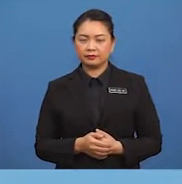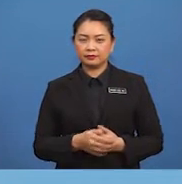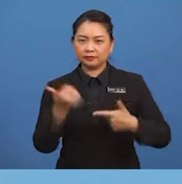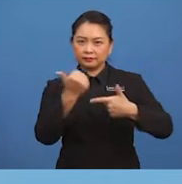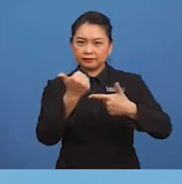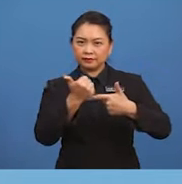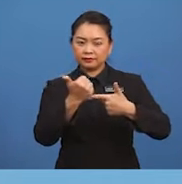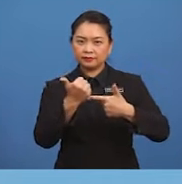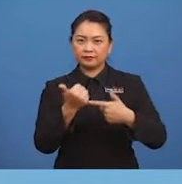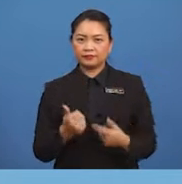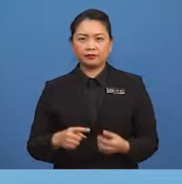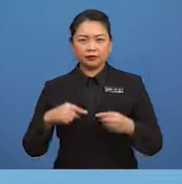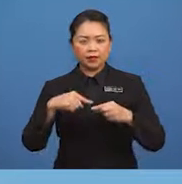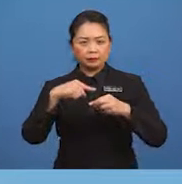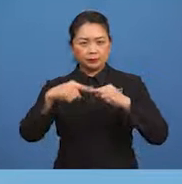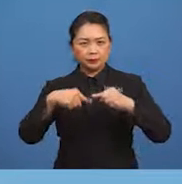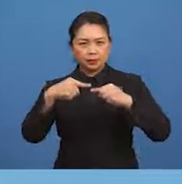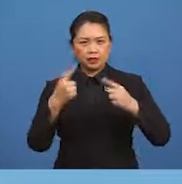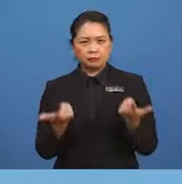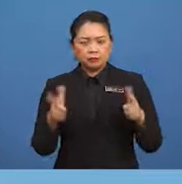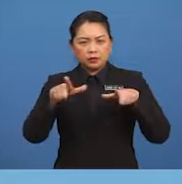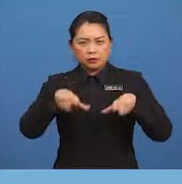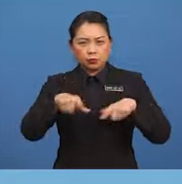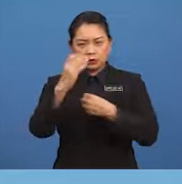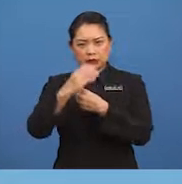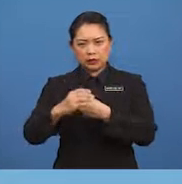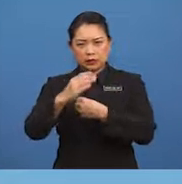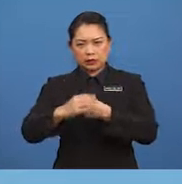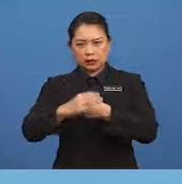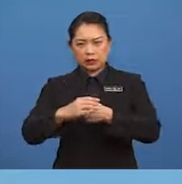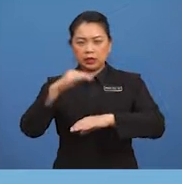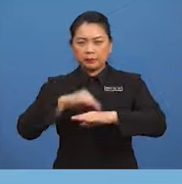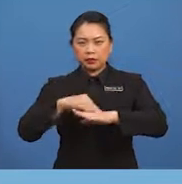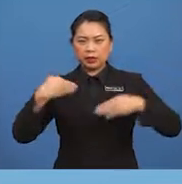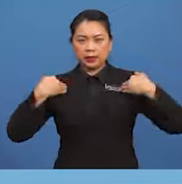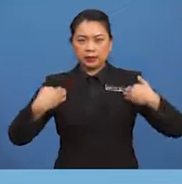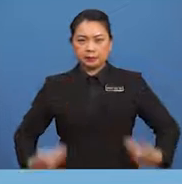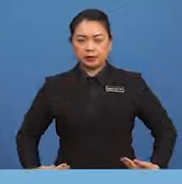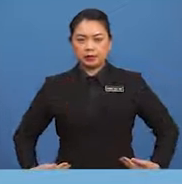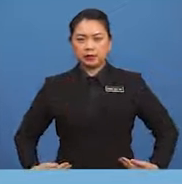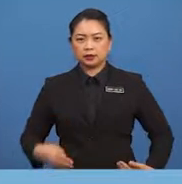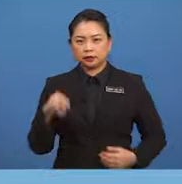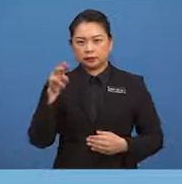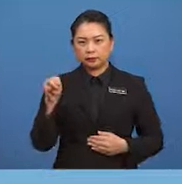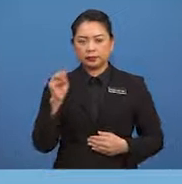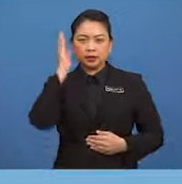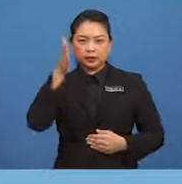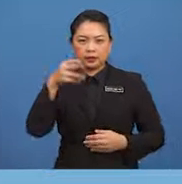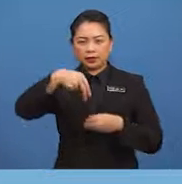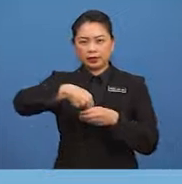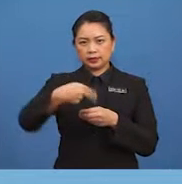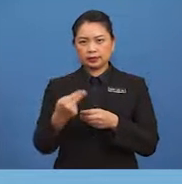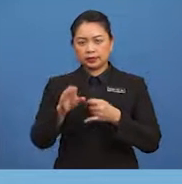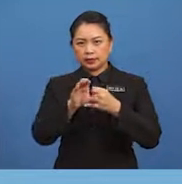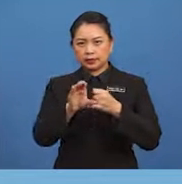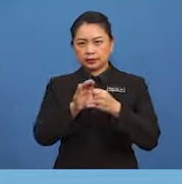Yang kedua, apabila berlakunya kecederaan pada badan kita, mitosis akan